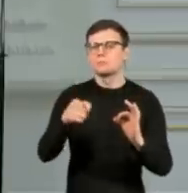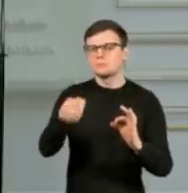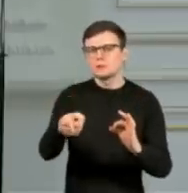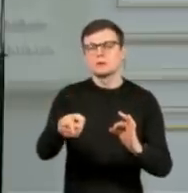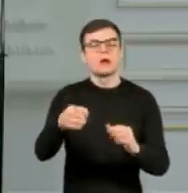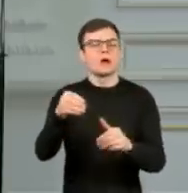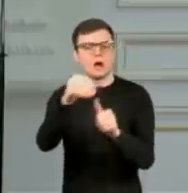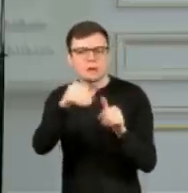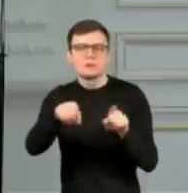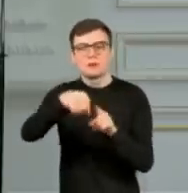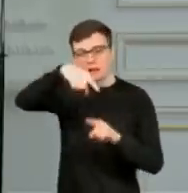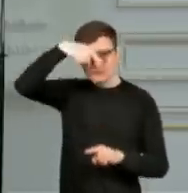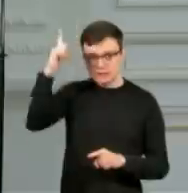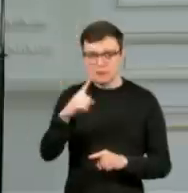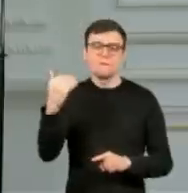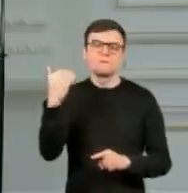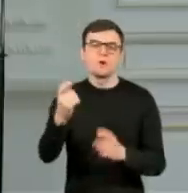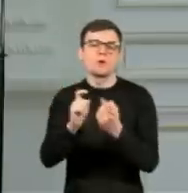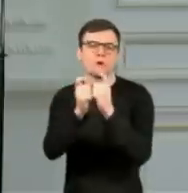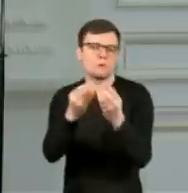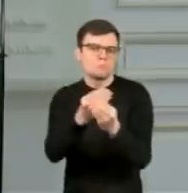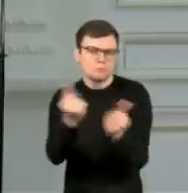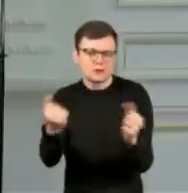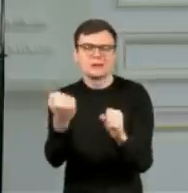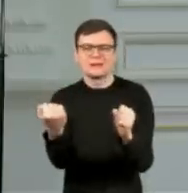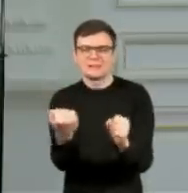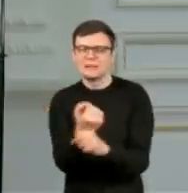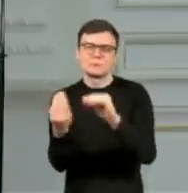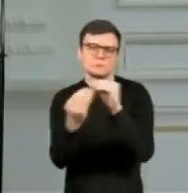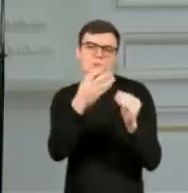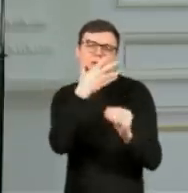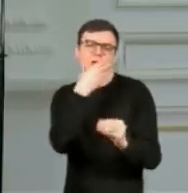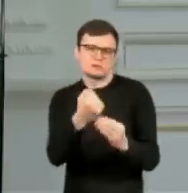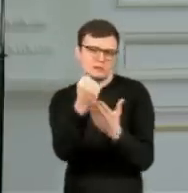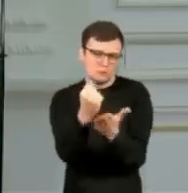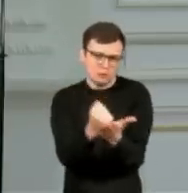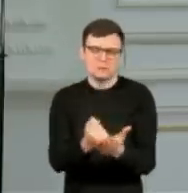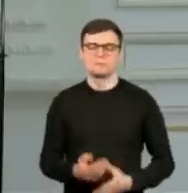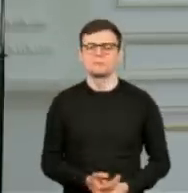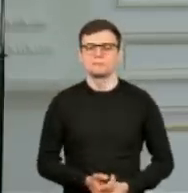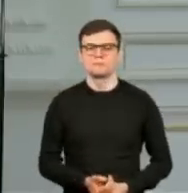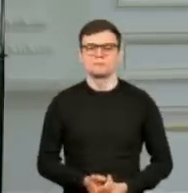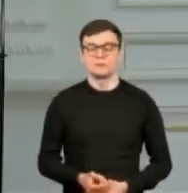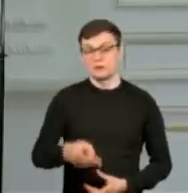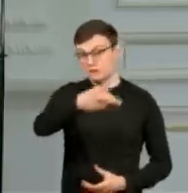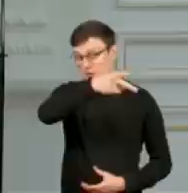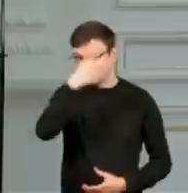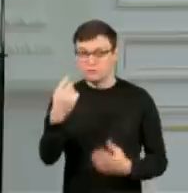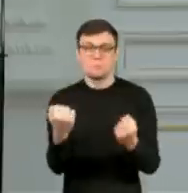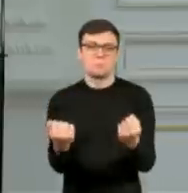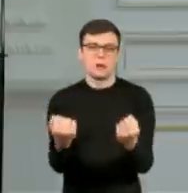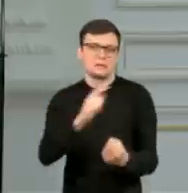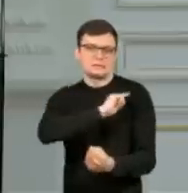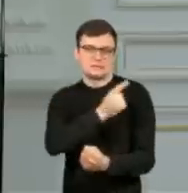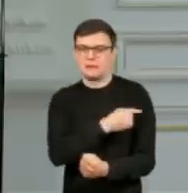ir Azerbaidžano konflikto sprendimą diplomatinėmis priemonėmis. Lietuva tvirtai palaiko